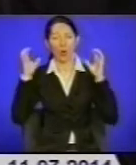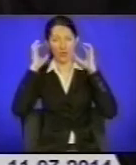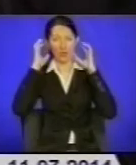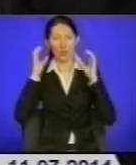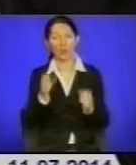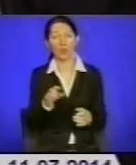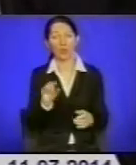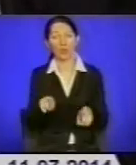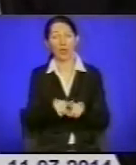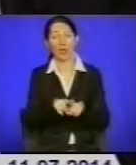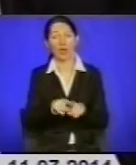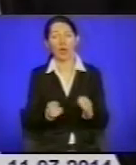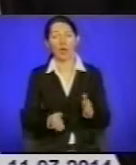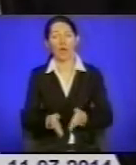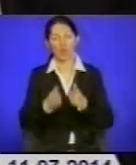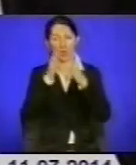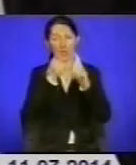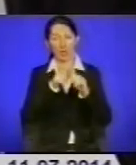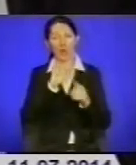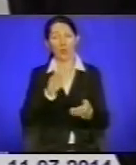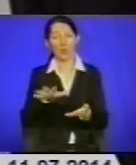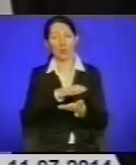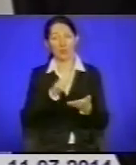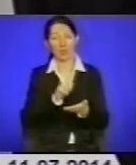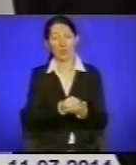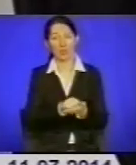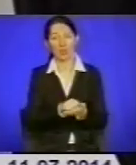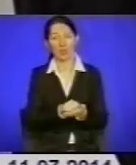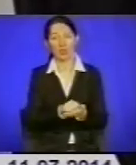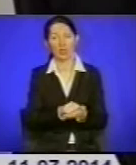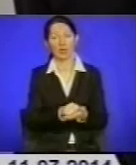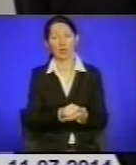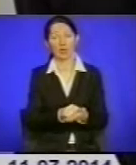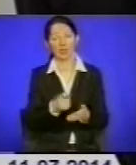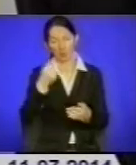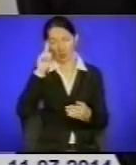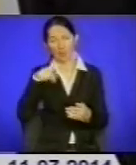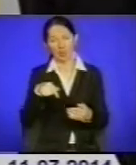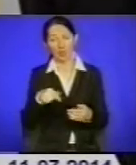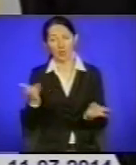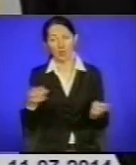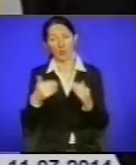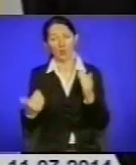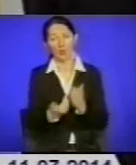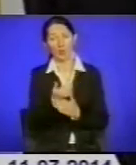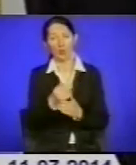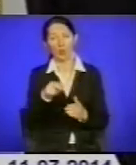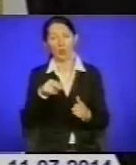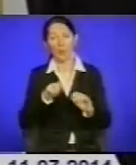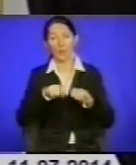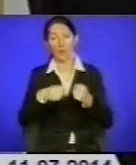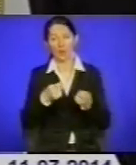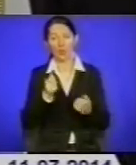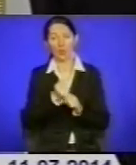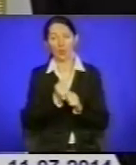Та вишка, яка була знищена на Карачуні, вам добре відомо, її треба відновити, передавач поставити,